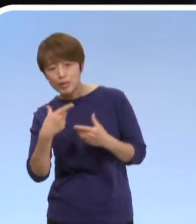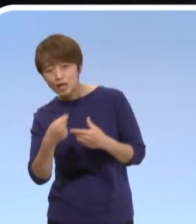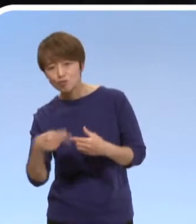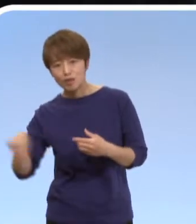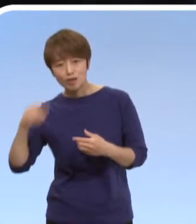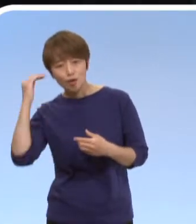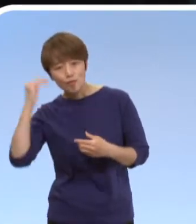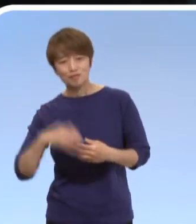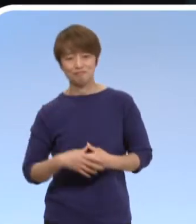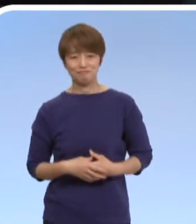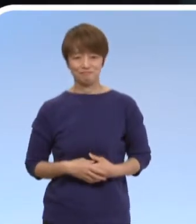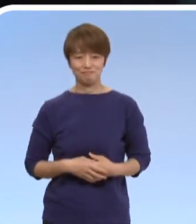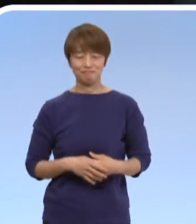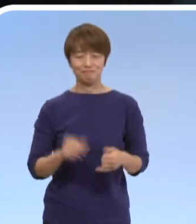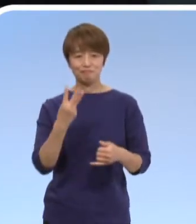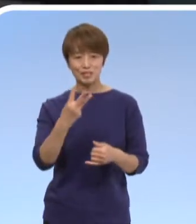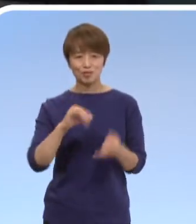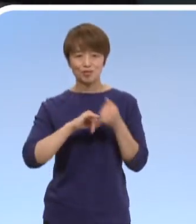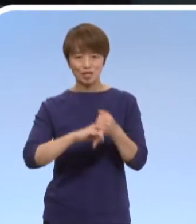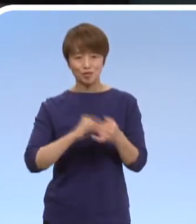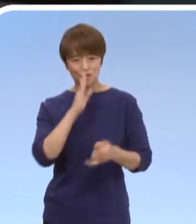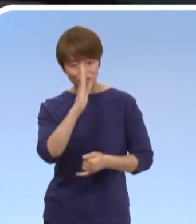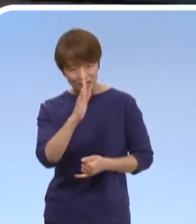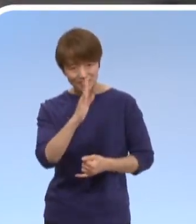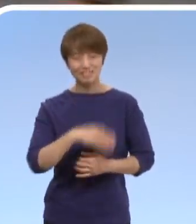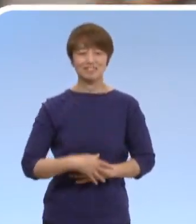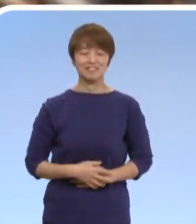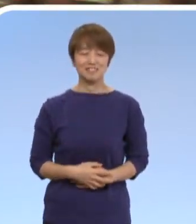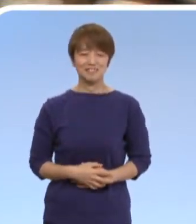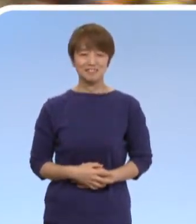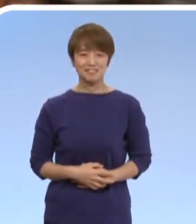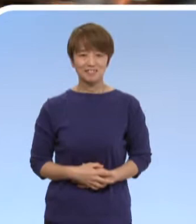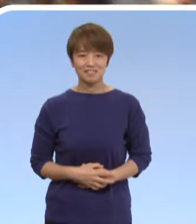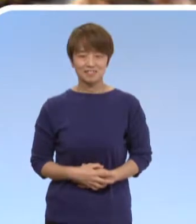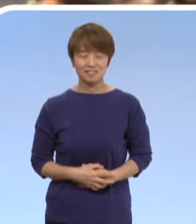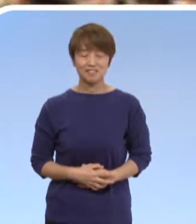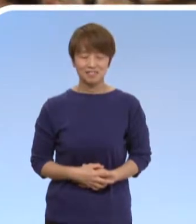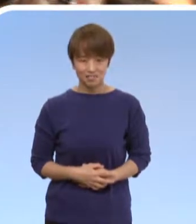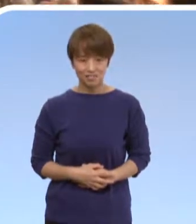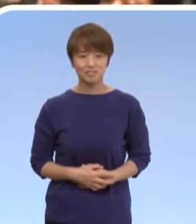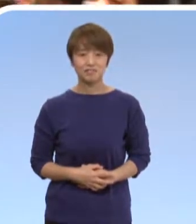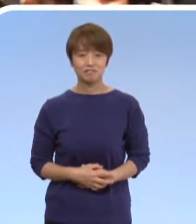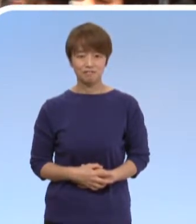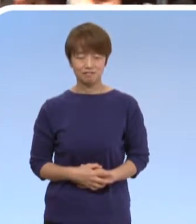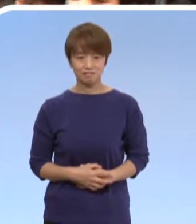の人が食べたくなるから。 よろしくお願いします。